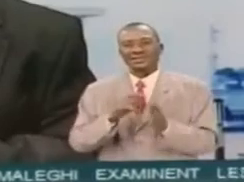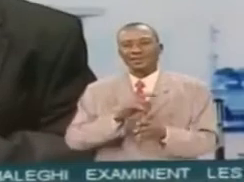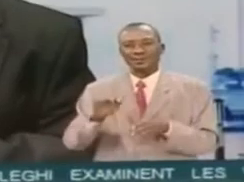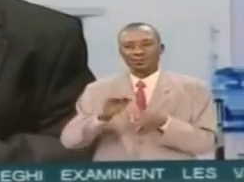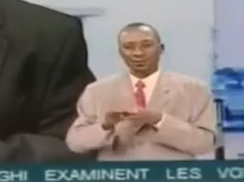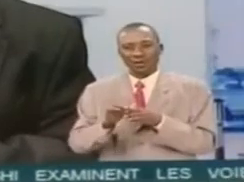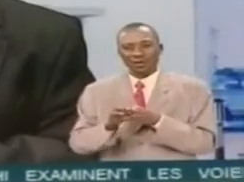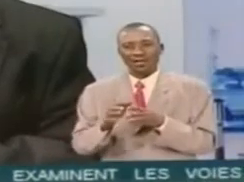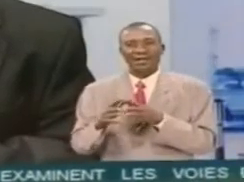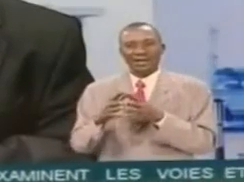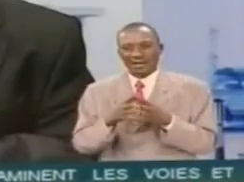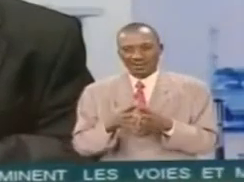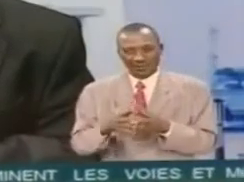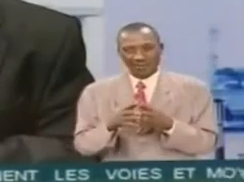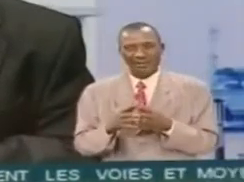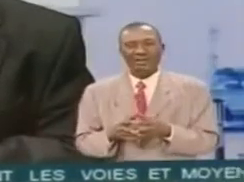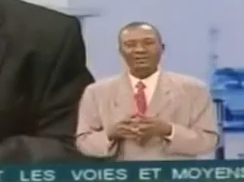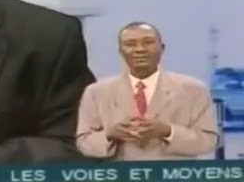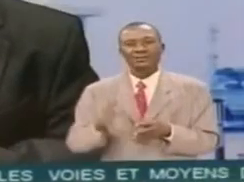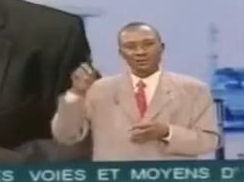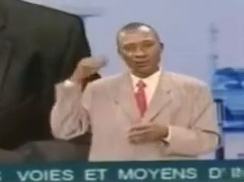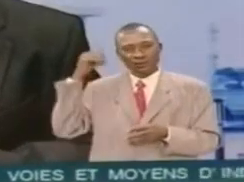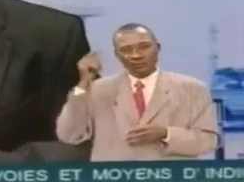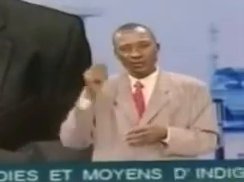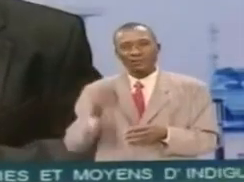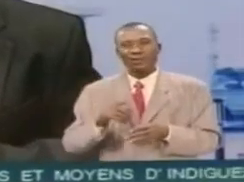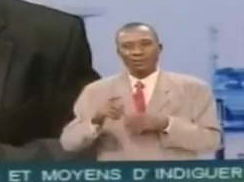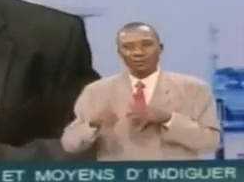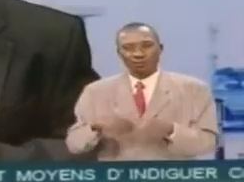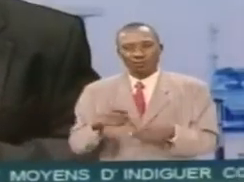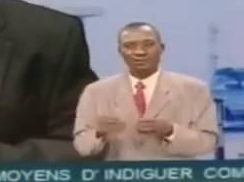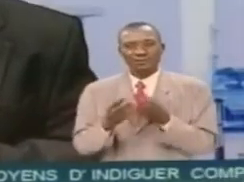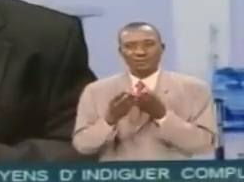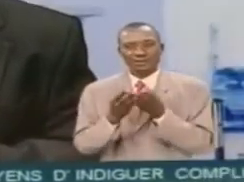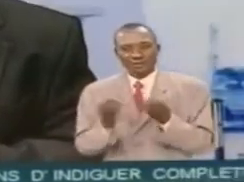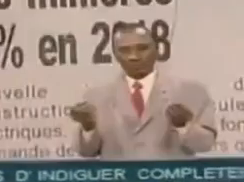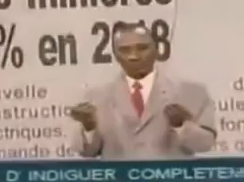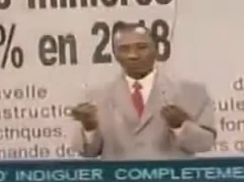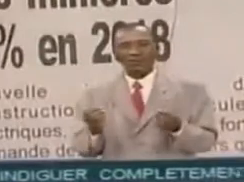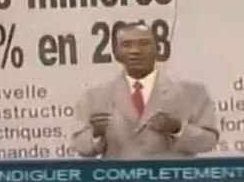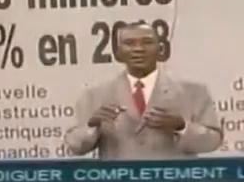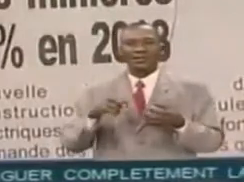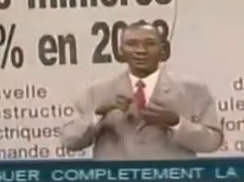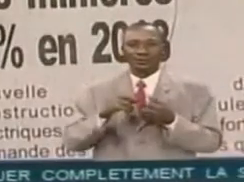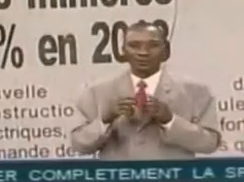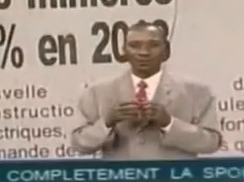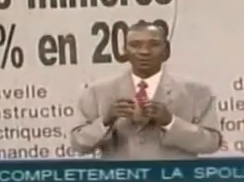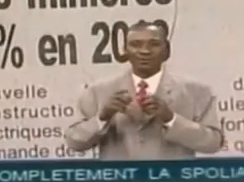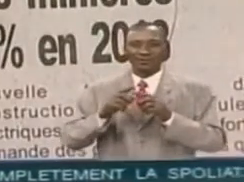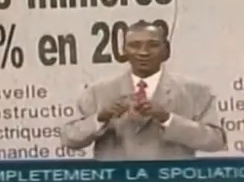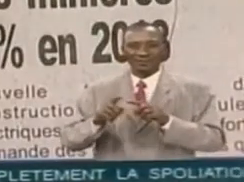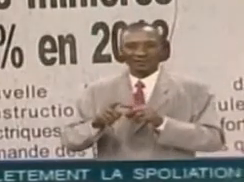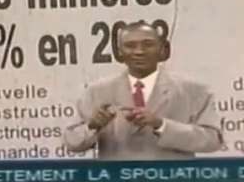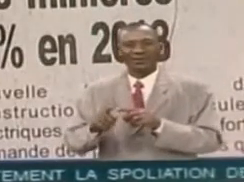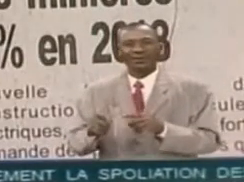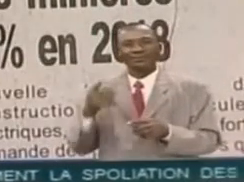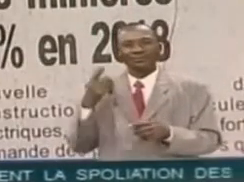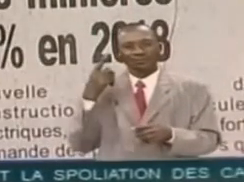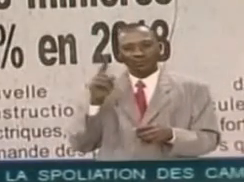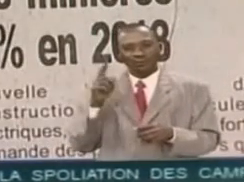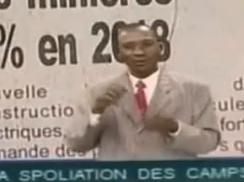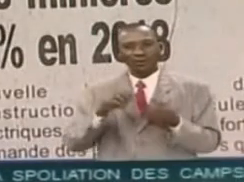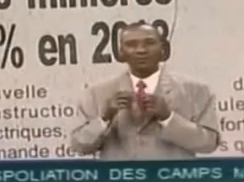Mines, cible le maximum du gouvernement financier. Sources propres à cette opération militaire, la polémique qui revient en serpent de mer